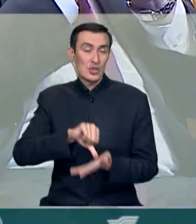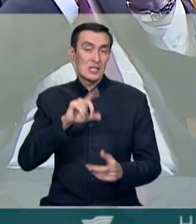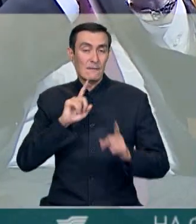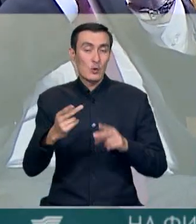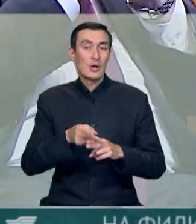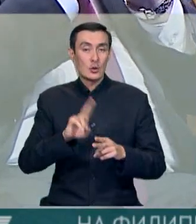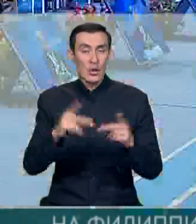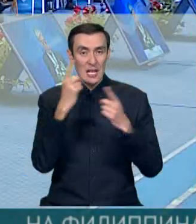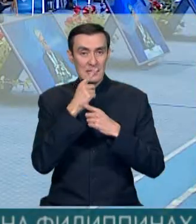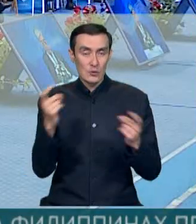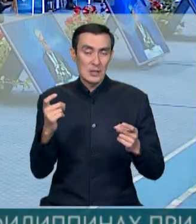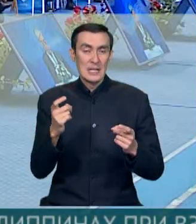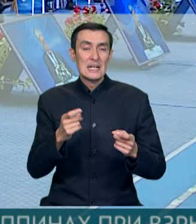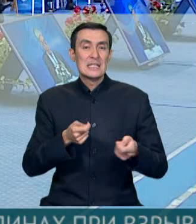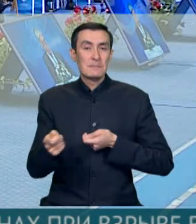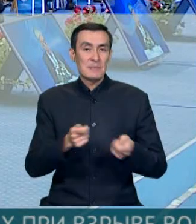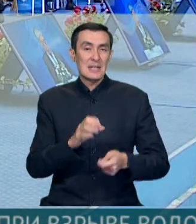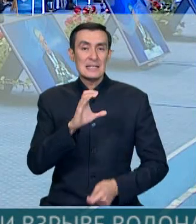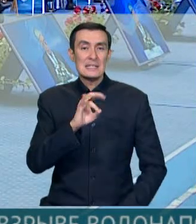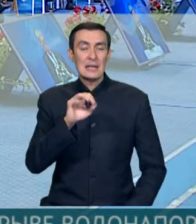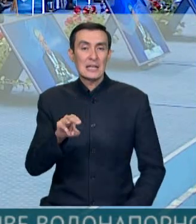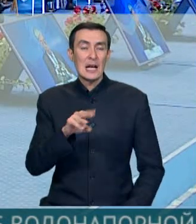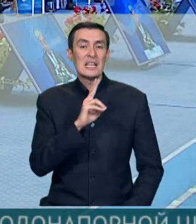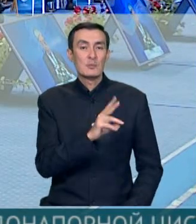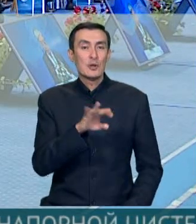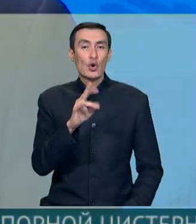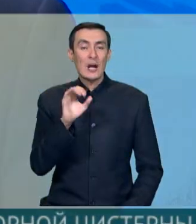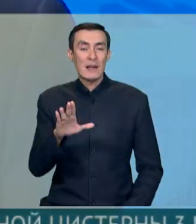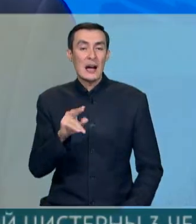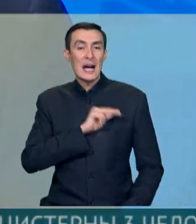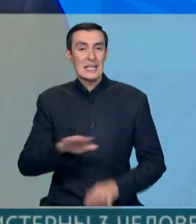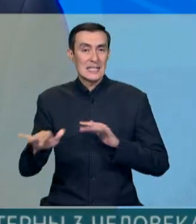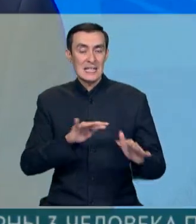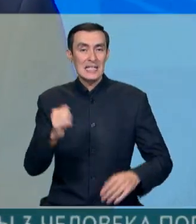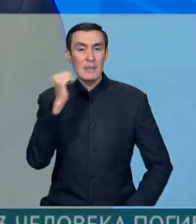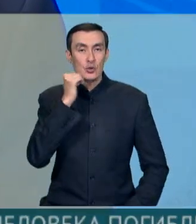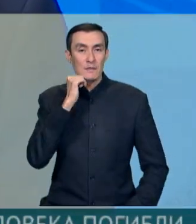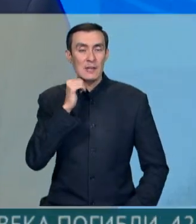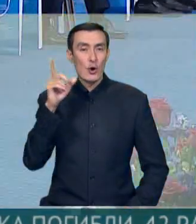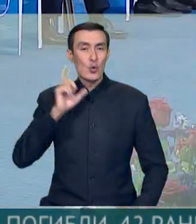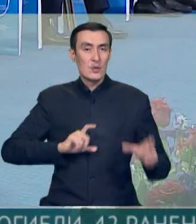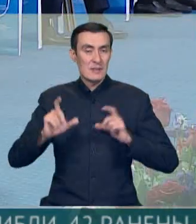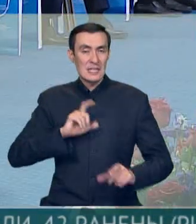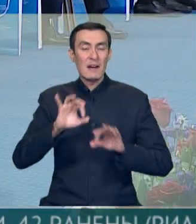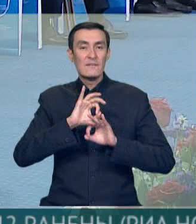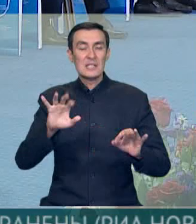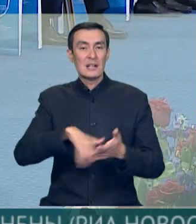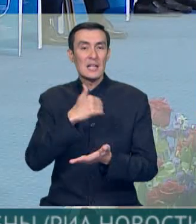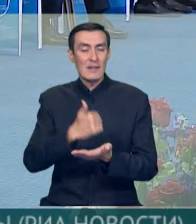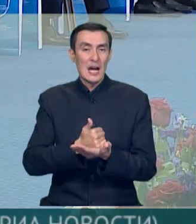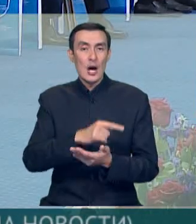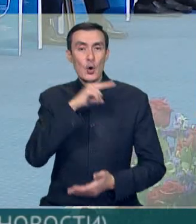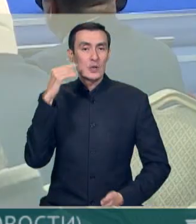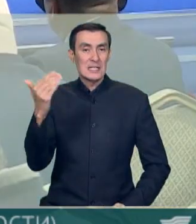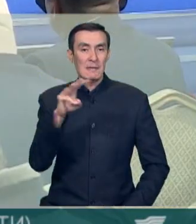которое озвучил спикер Сената Касым-Жомарт Токаев. О деятельности Московского университета высказался и глава российского